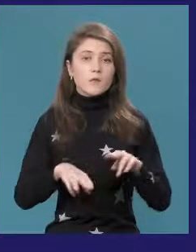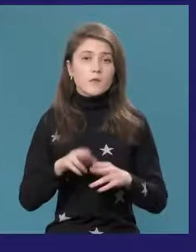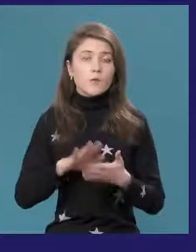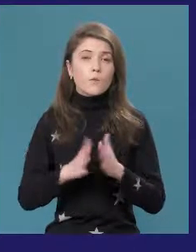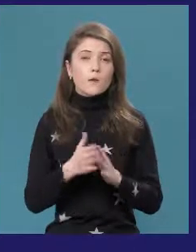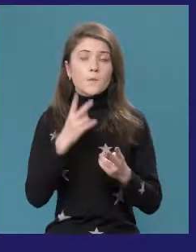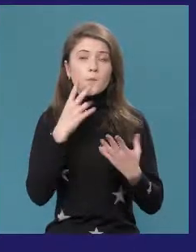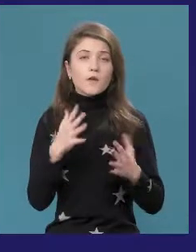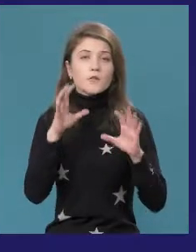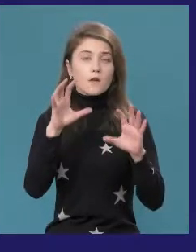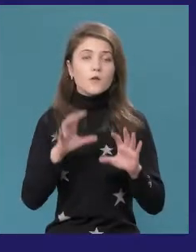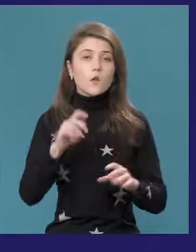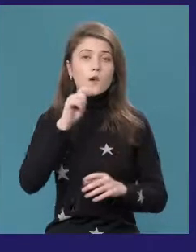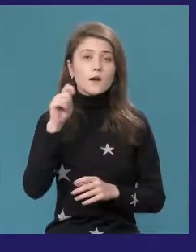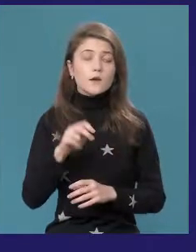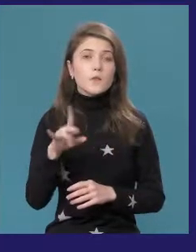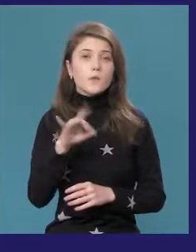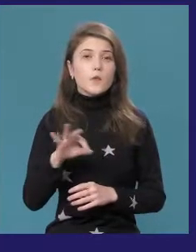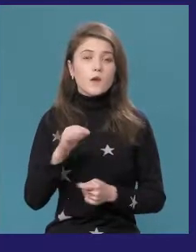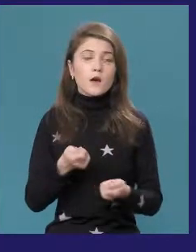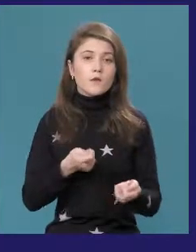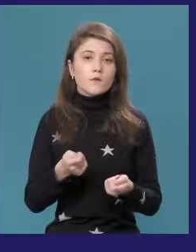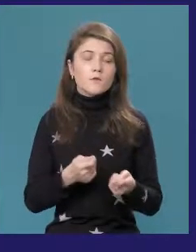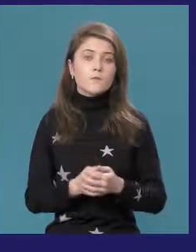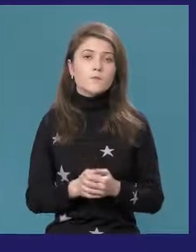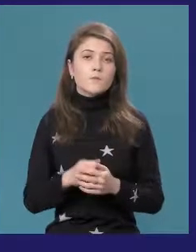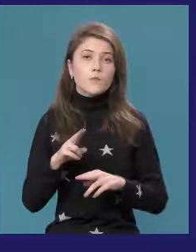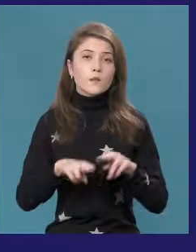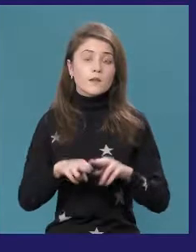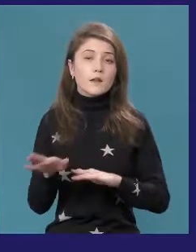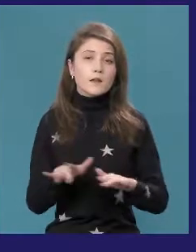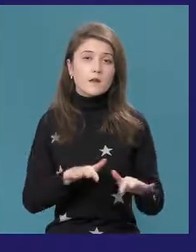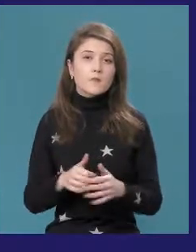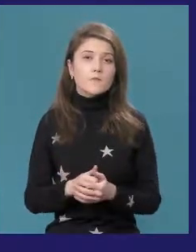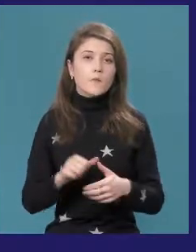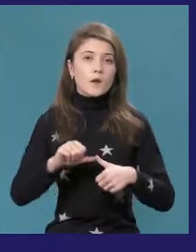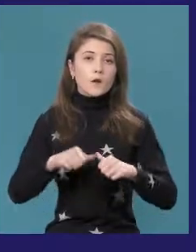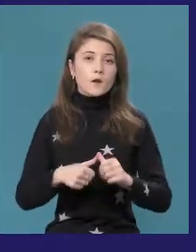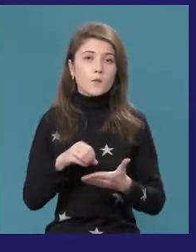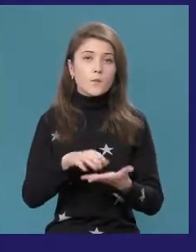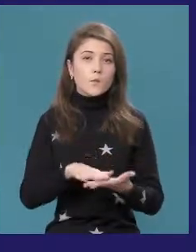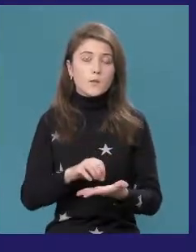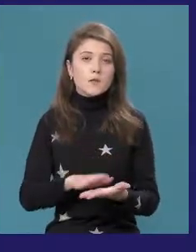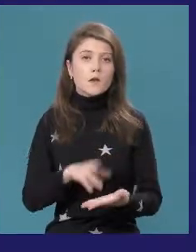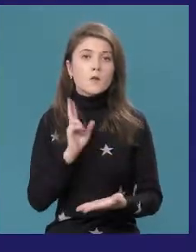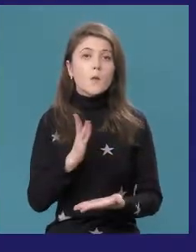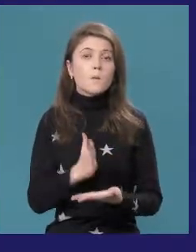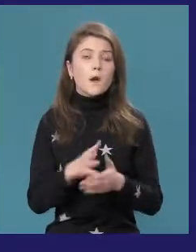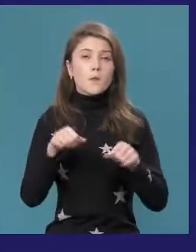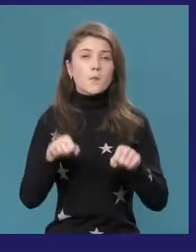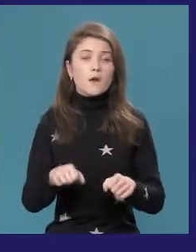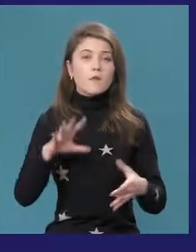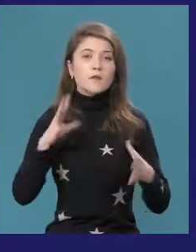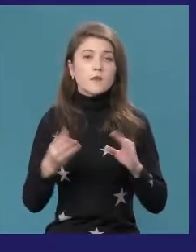передбачені законом України про регулювання містобудівної діяльності. Конкретно прописано, хто має право взагалі